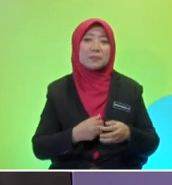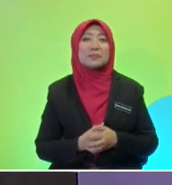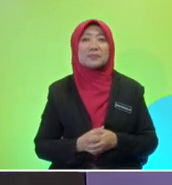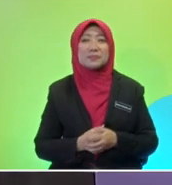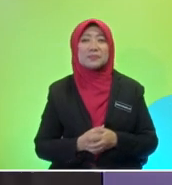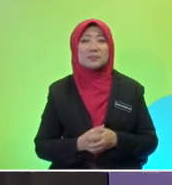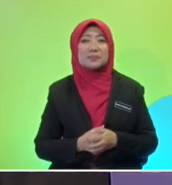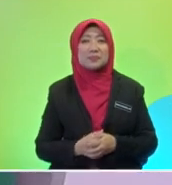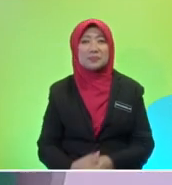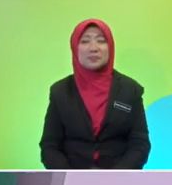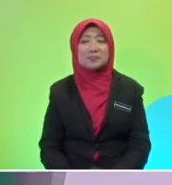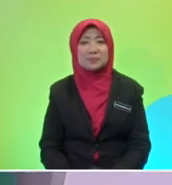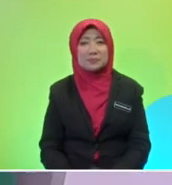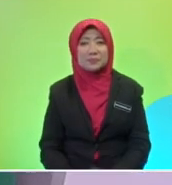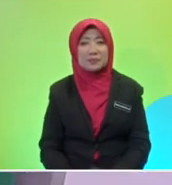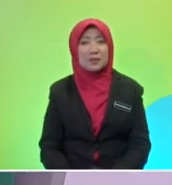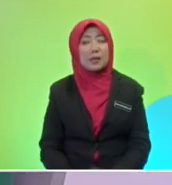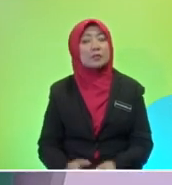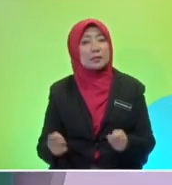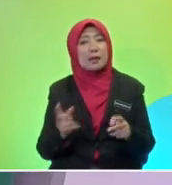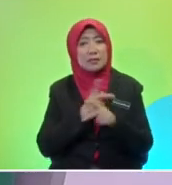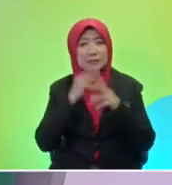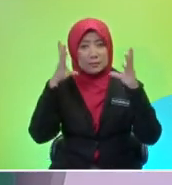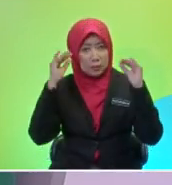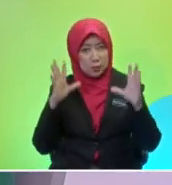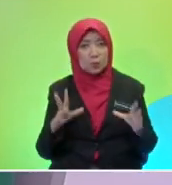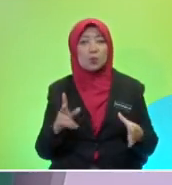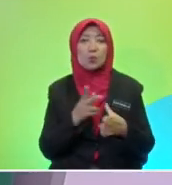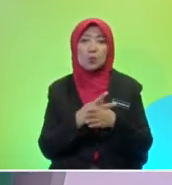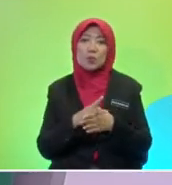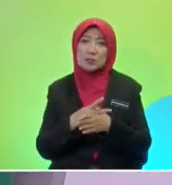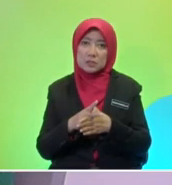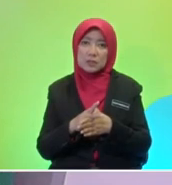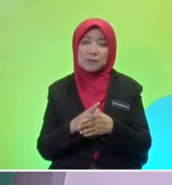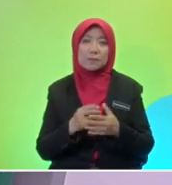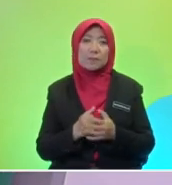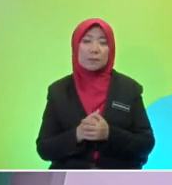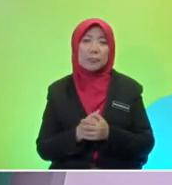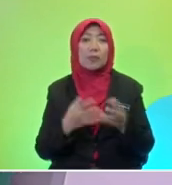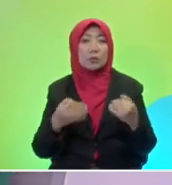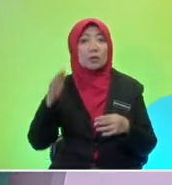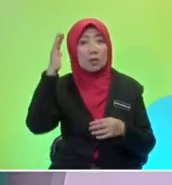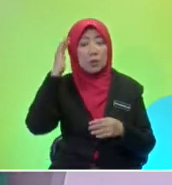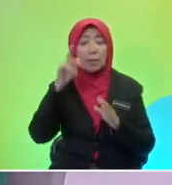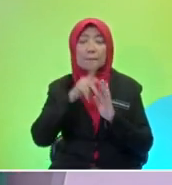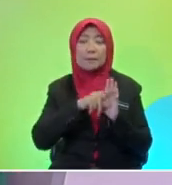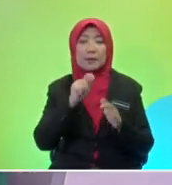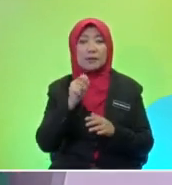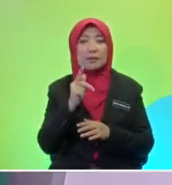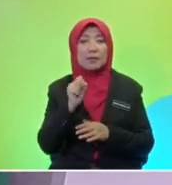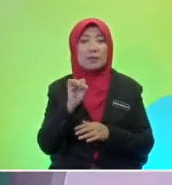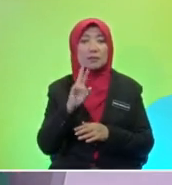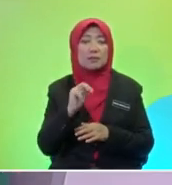silakan teman-teman Terima kasih atas profesian juga kali ini kita pun telah mengetahui pencak sirah dalam matematika